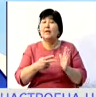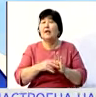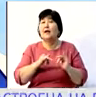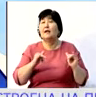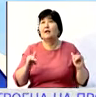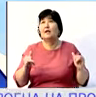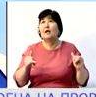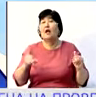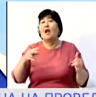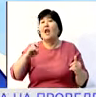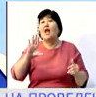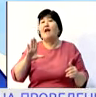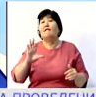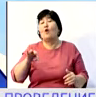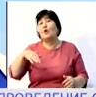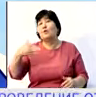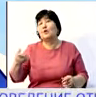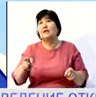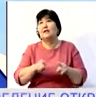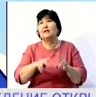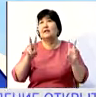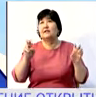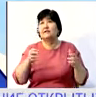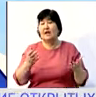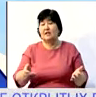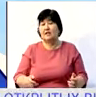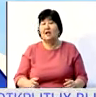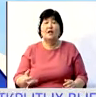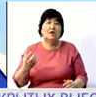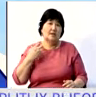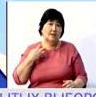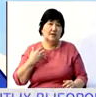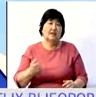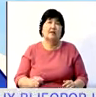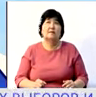развития левобережья, так называемого левобережья Кызылорды,